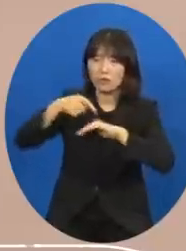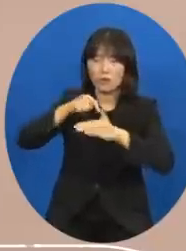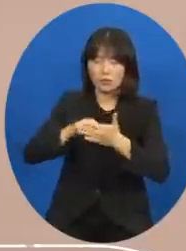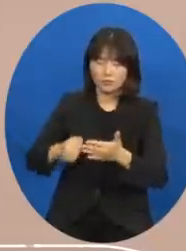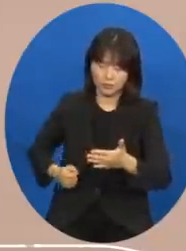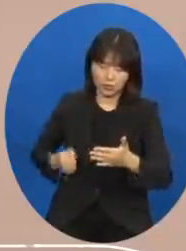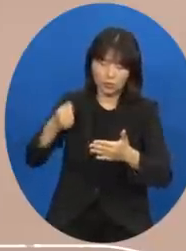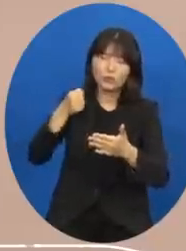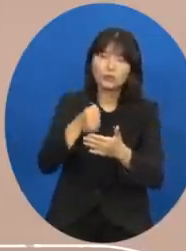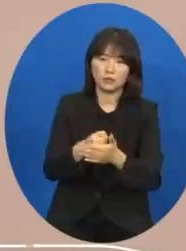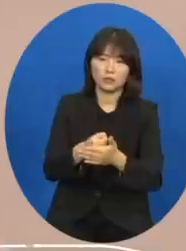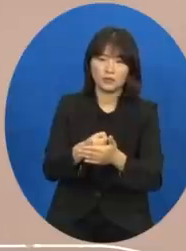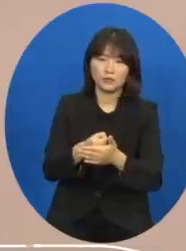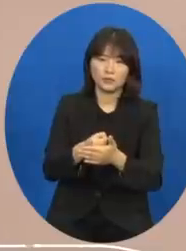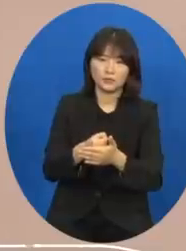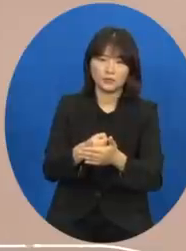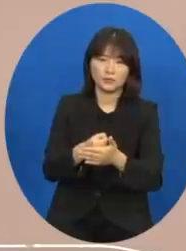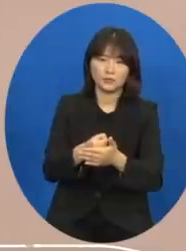결단했어요.